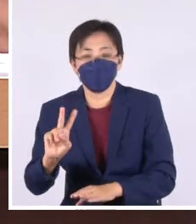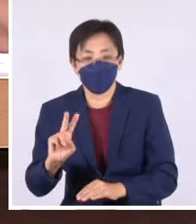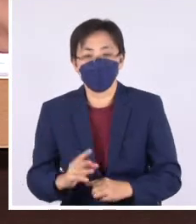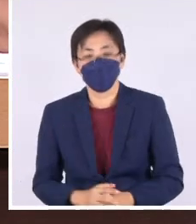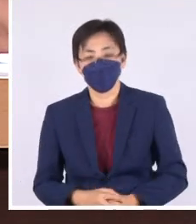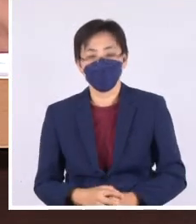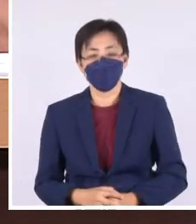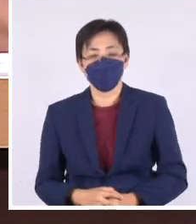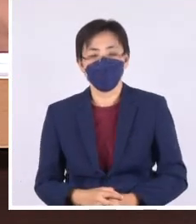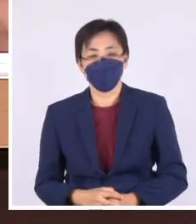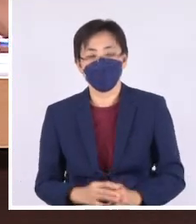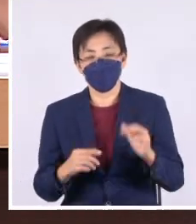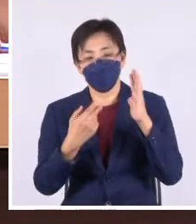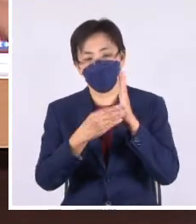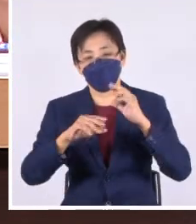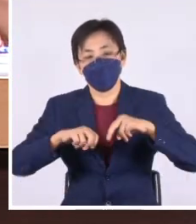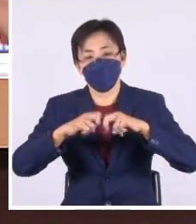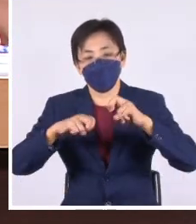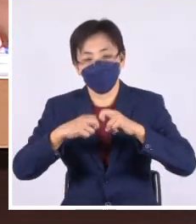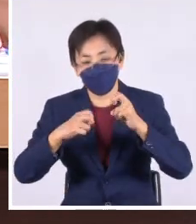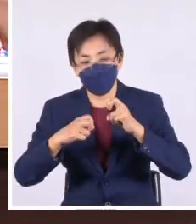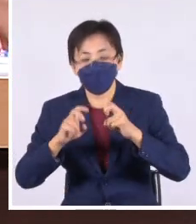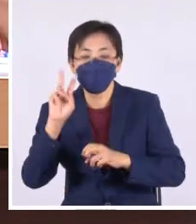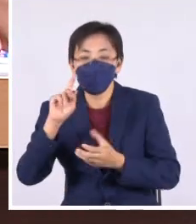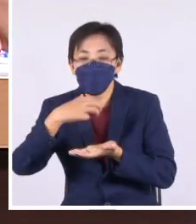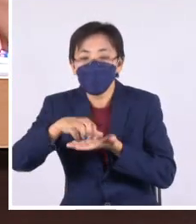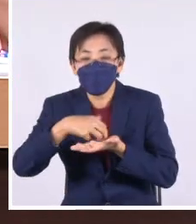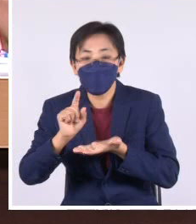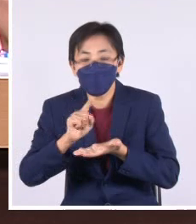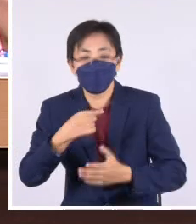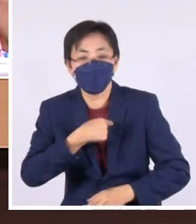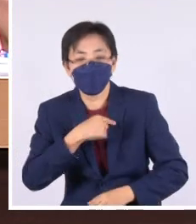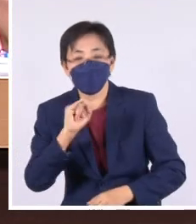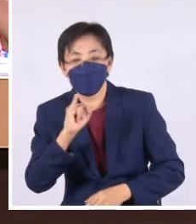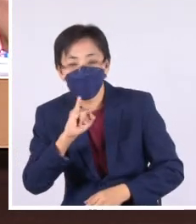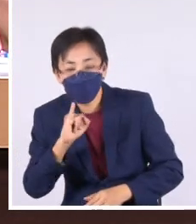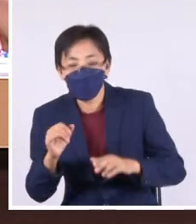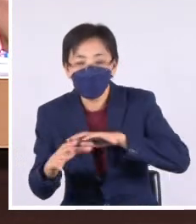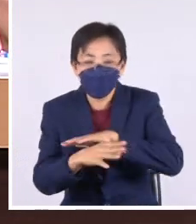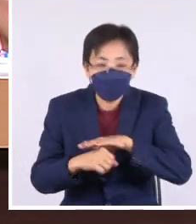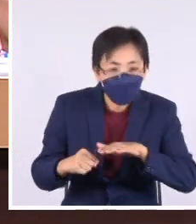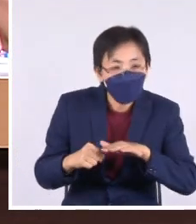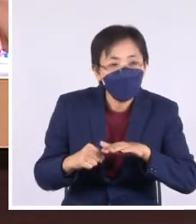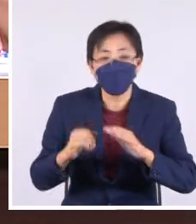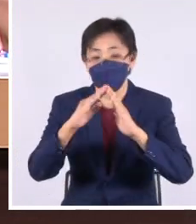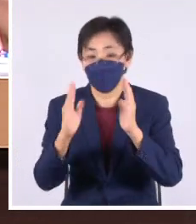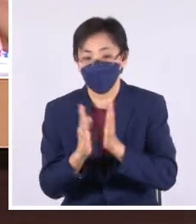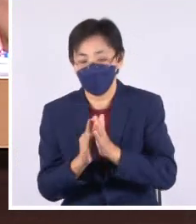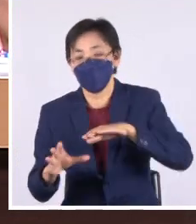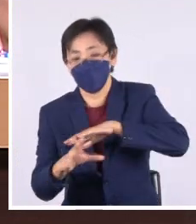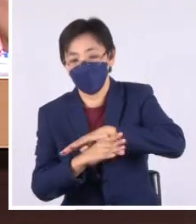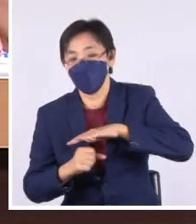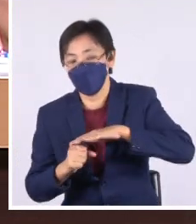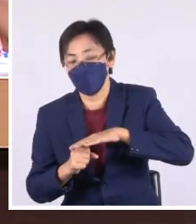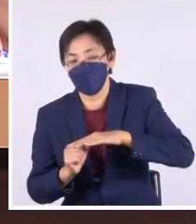ผู้ชมคะไปดูที่จังหวัดสุรินทร์ปกติแล้วเนี่ยเราเคยรายงานเรื่องคนใจบาปเข้าไปขโมยลักเล็กขโมยน้อยในวัดแต่เหตุนี้เนี่ยเ